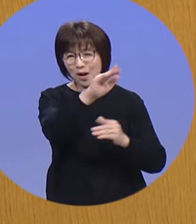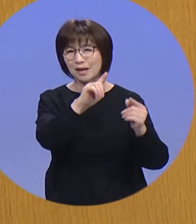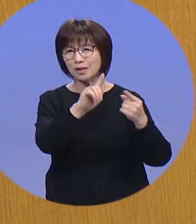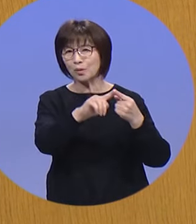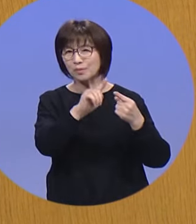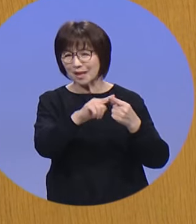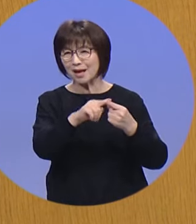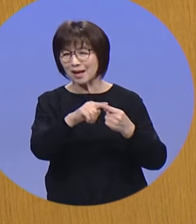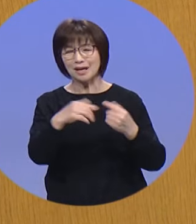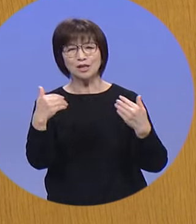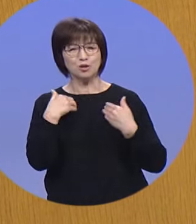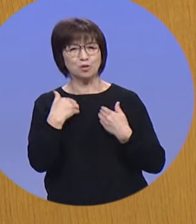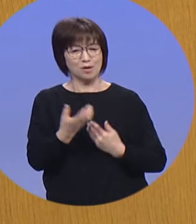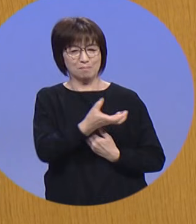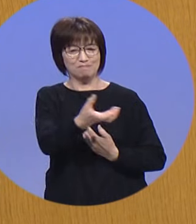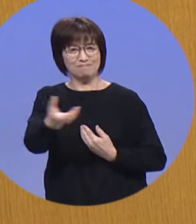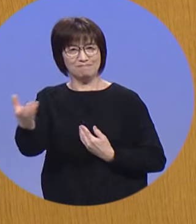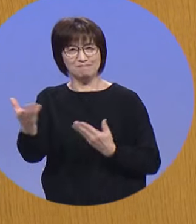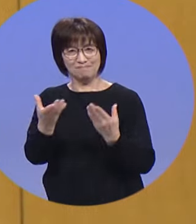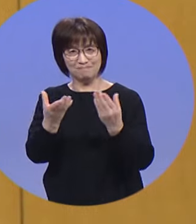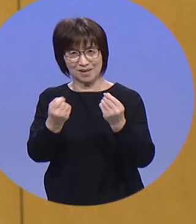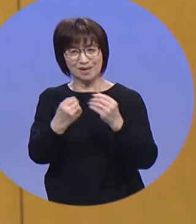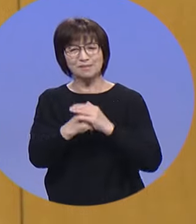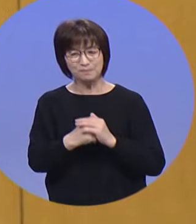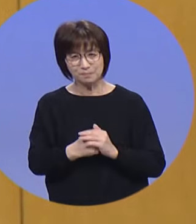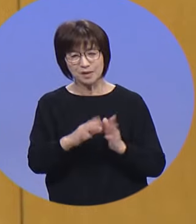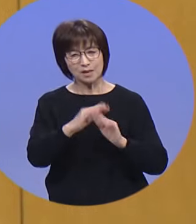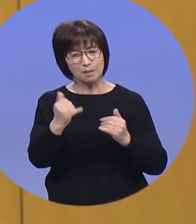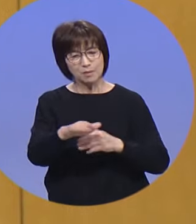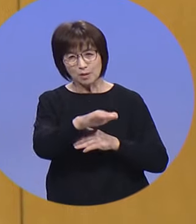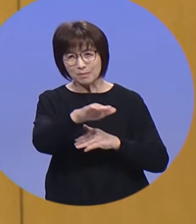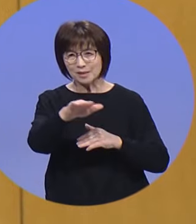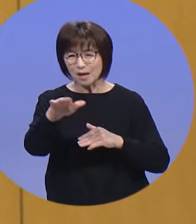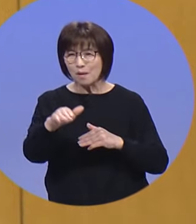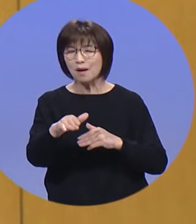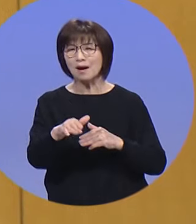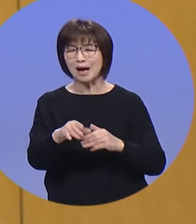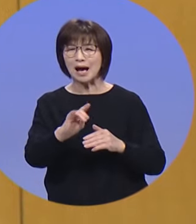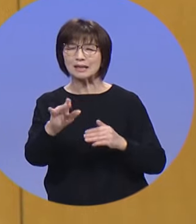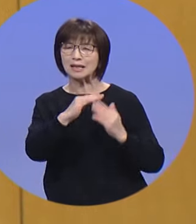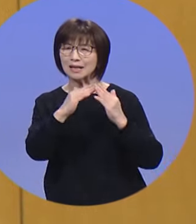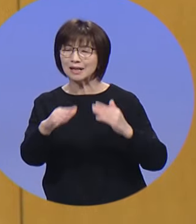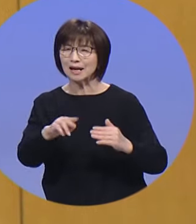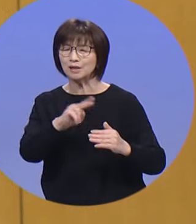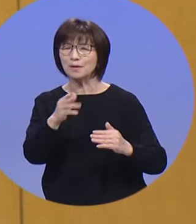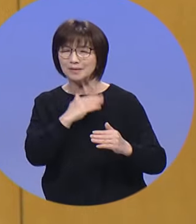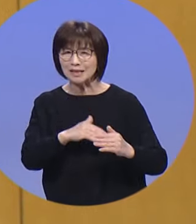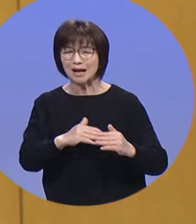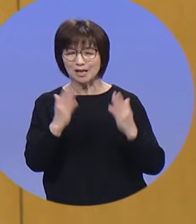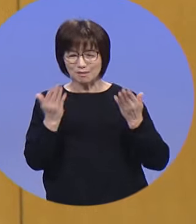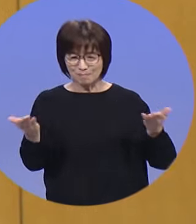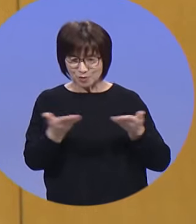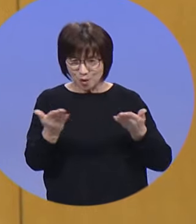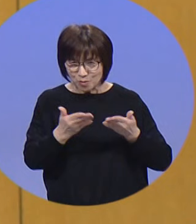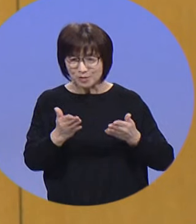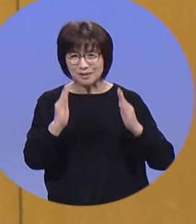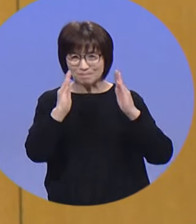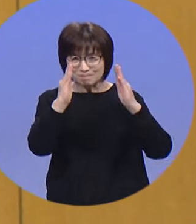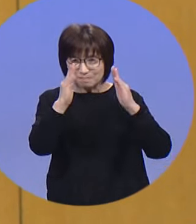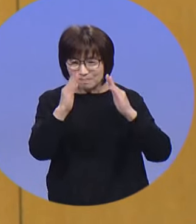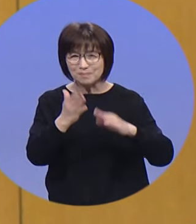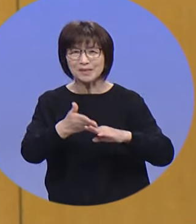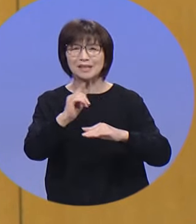必要な分野に予算を配分をいたしました。県民の皆様や県議会のご理解、職員の奮闘に感謝をしています